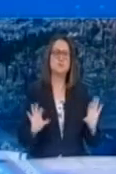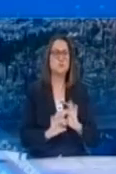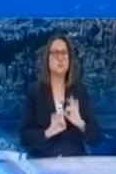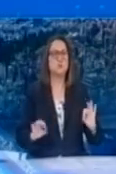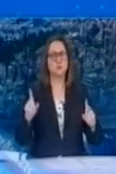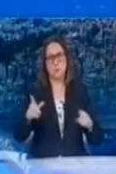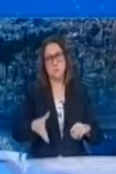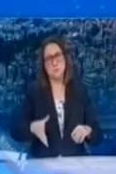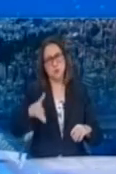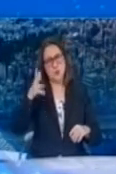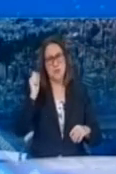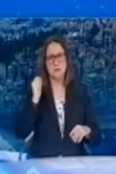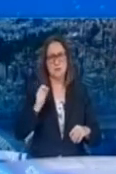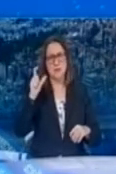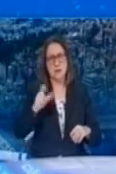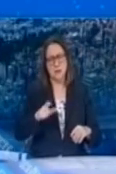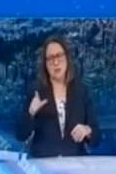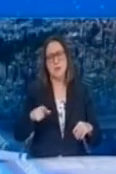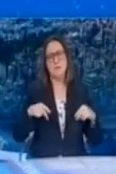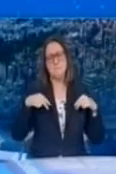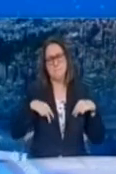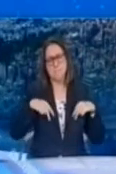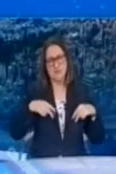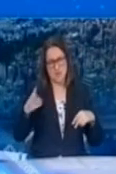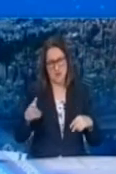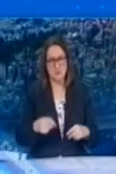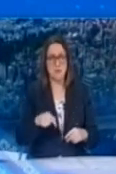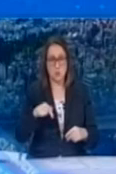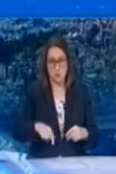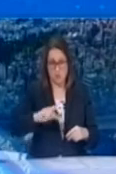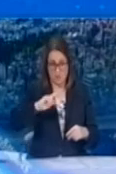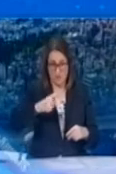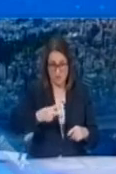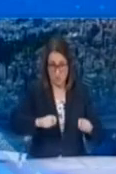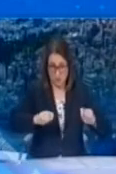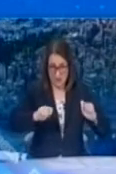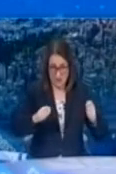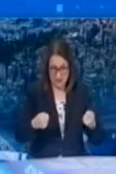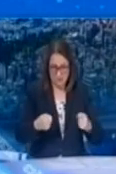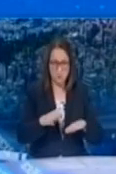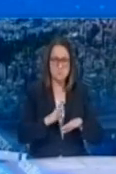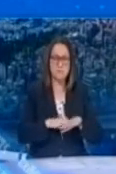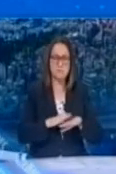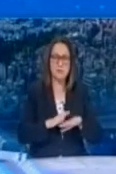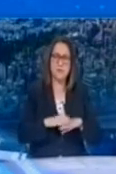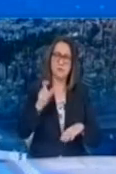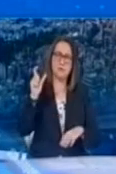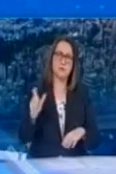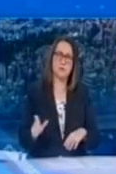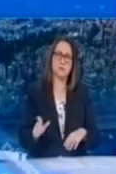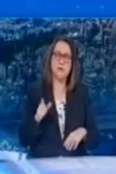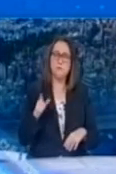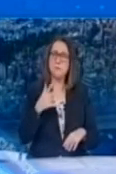Ο κύριος Μητσοτάκης βάζει λουκέτο στη χώρα γιατί άφησε το Εθνικό Σύστημα Υγείας στα όρια του. Βάζει λουκέτο για δεύτερη φορά